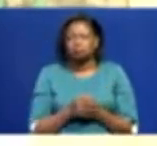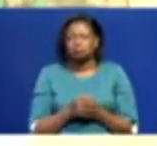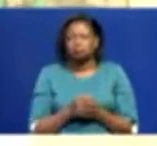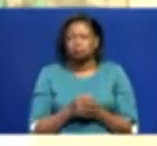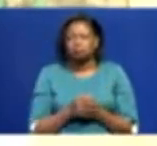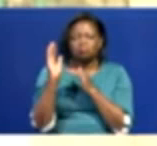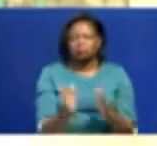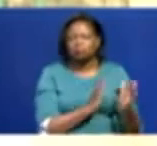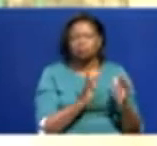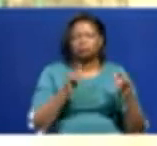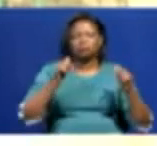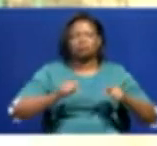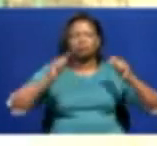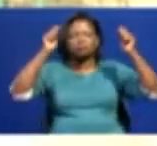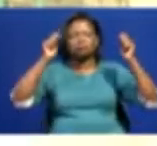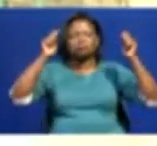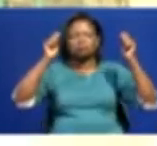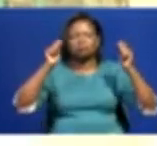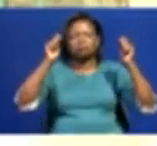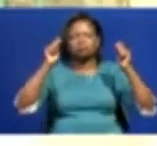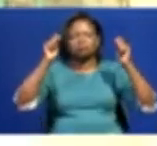planned demonstrations tomorrow,